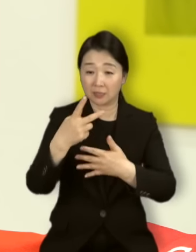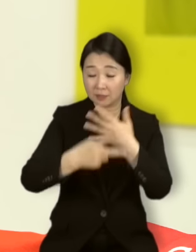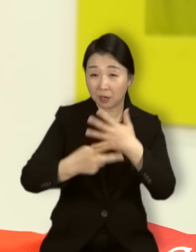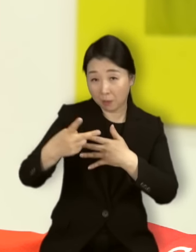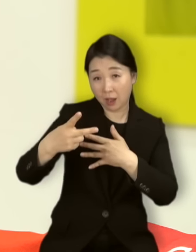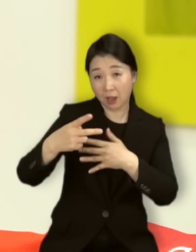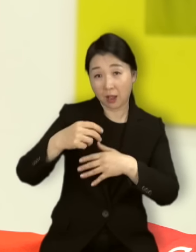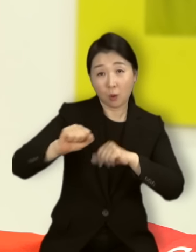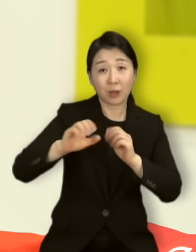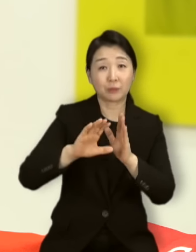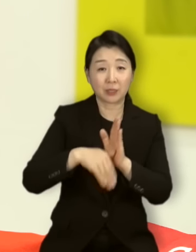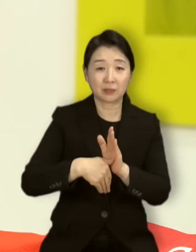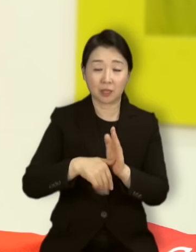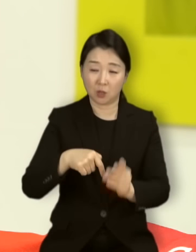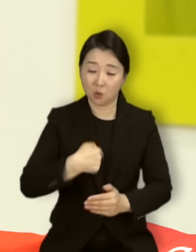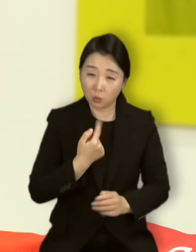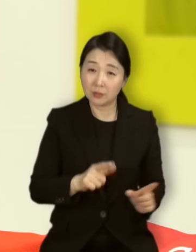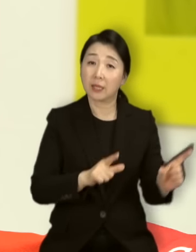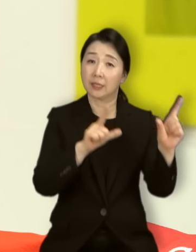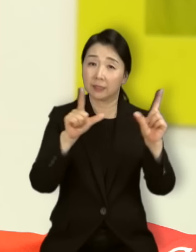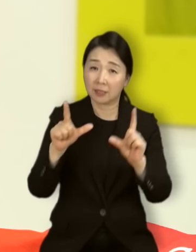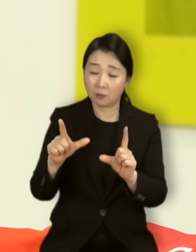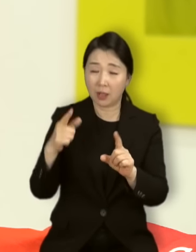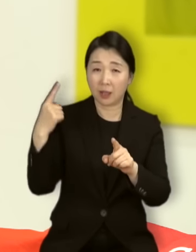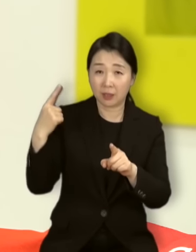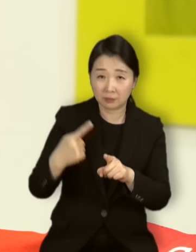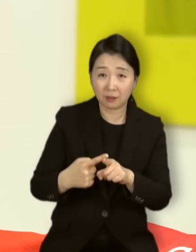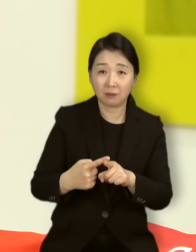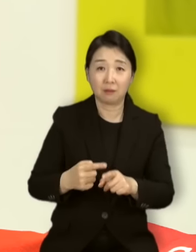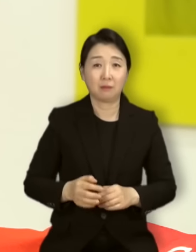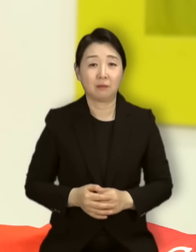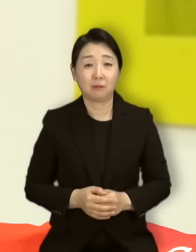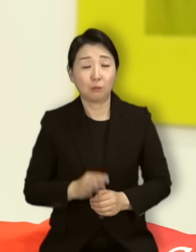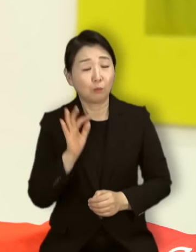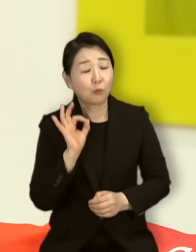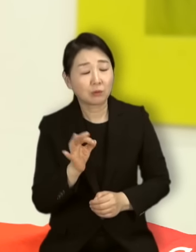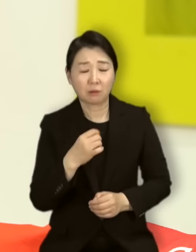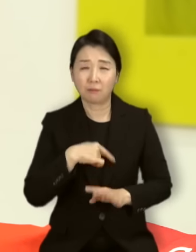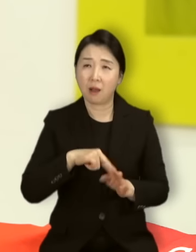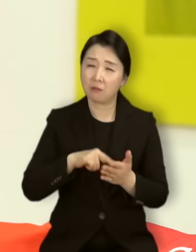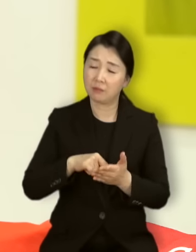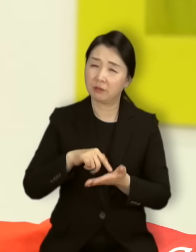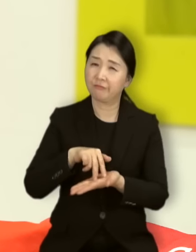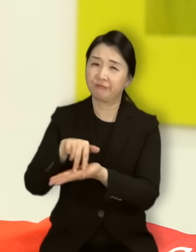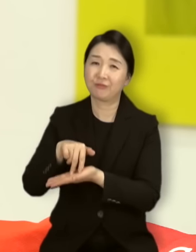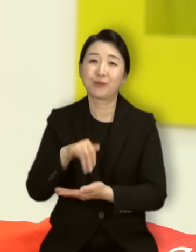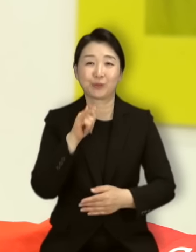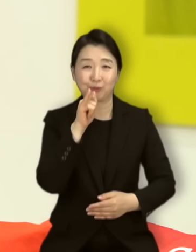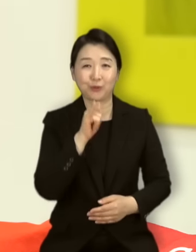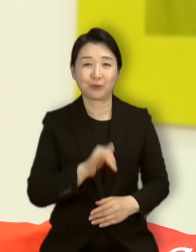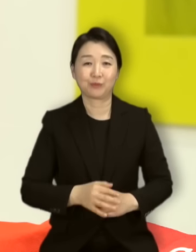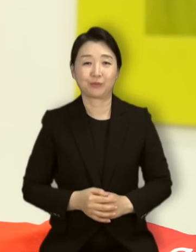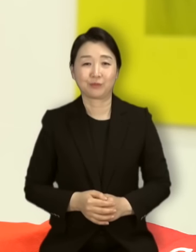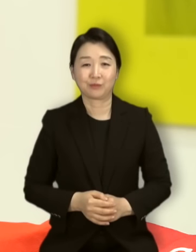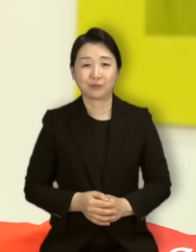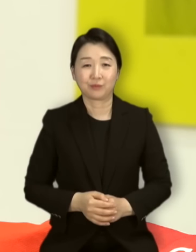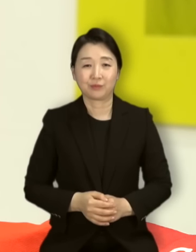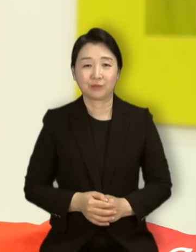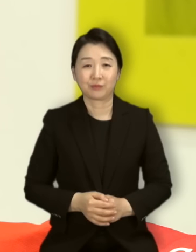거예요 그러니까 문명 생활도 길었고 드디어 이제 내가 이제 연기를 좀 할 수 있겠구나 하는데네